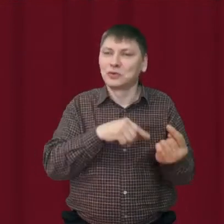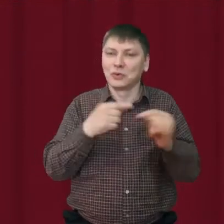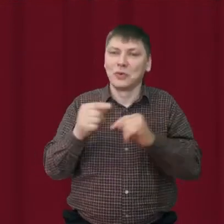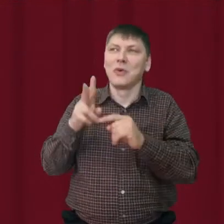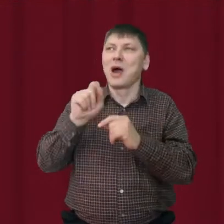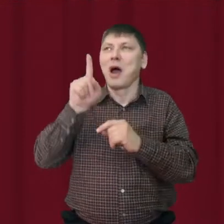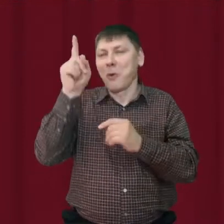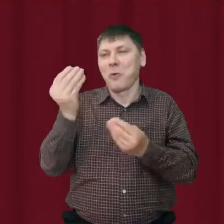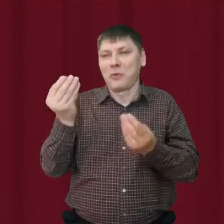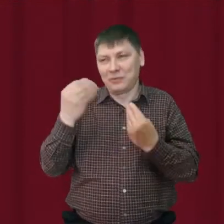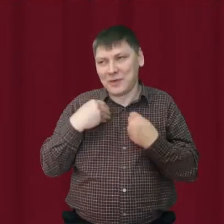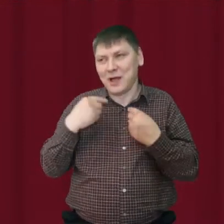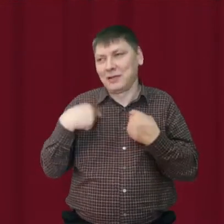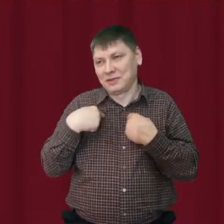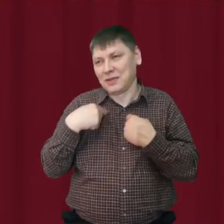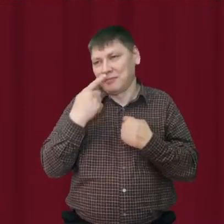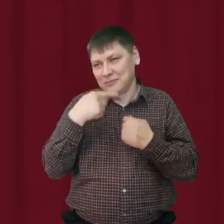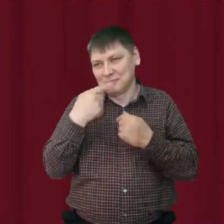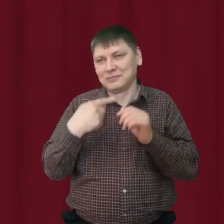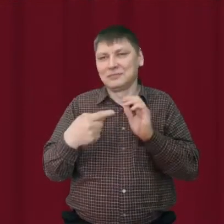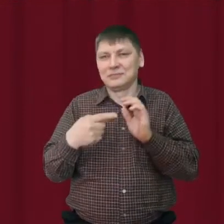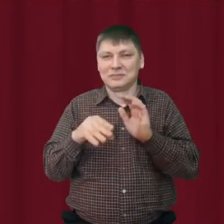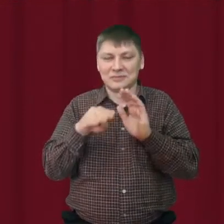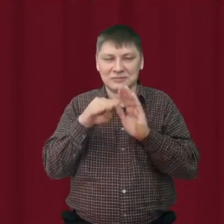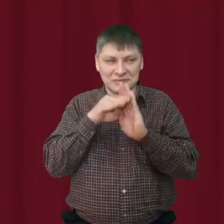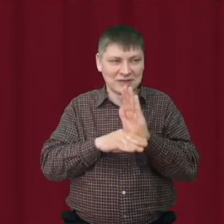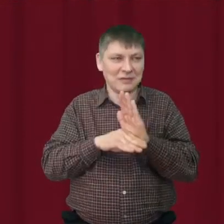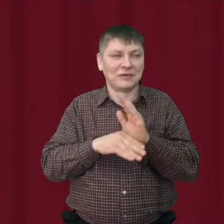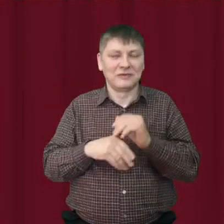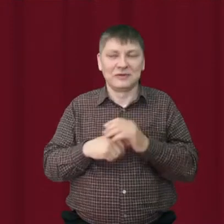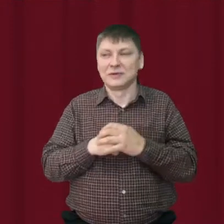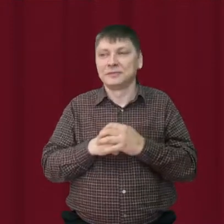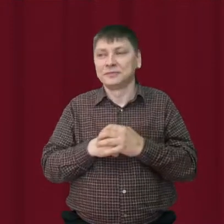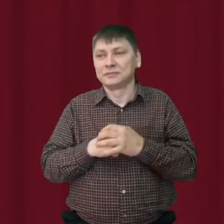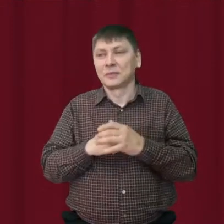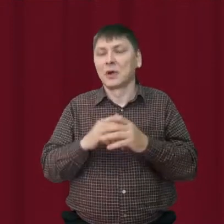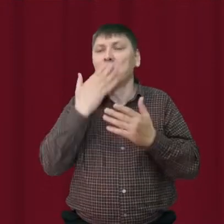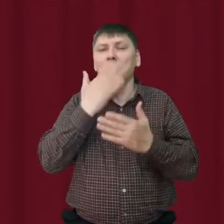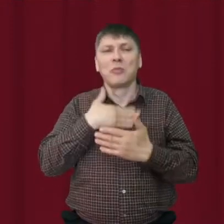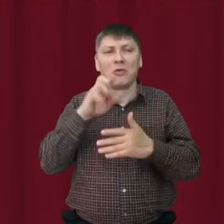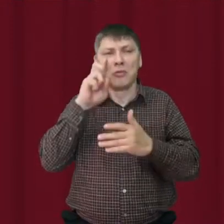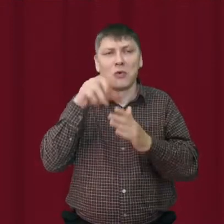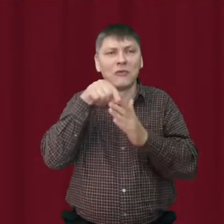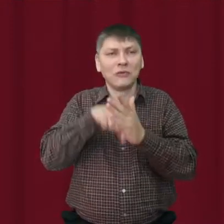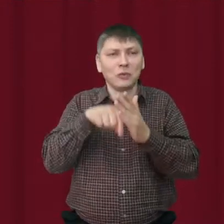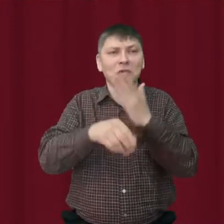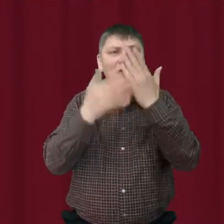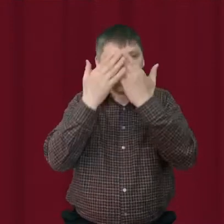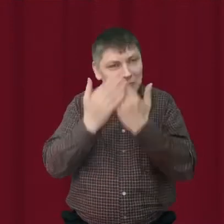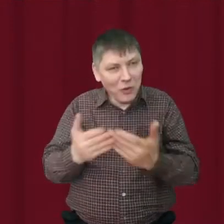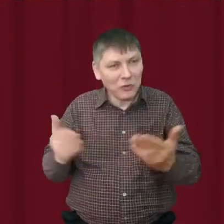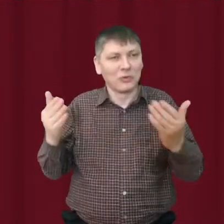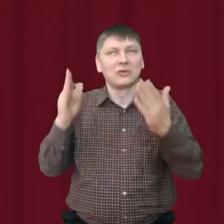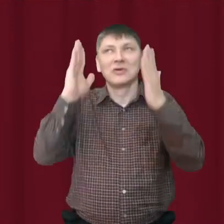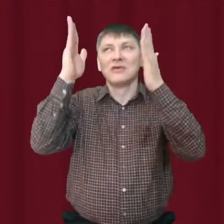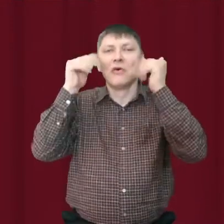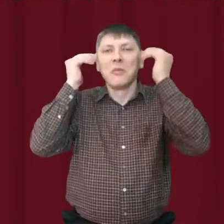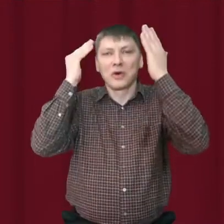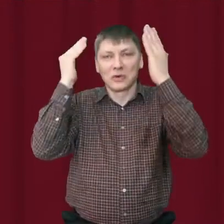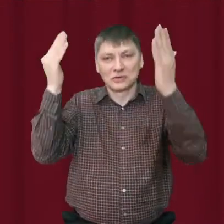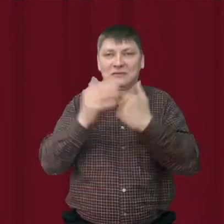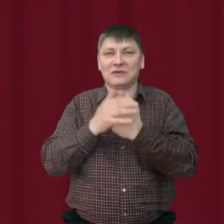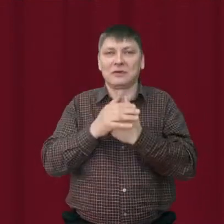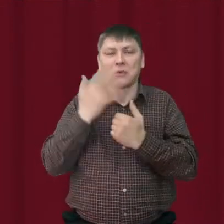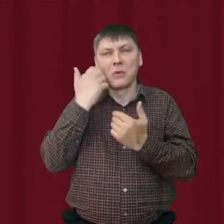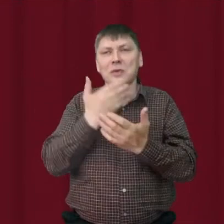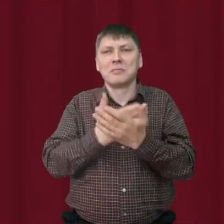как Он заповедовал нам». Любовь к Богу выражается в поклонении и в прославлении Его. Когда мы,